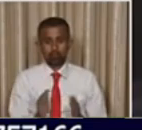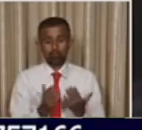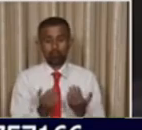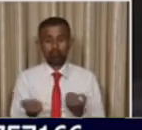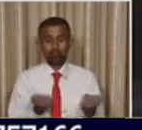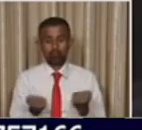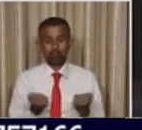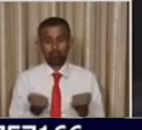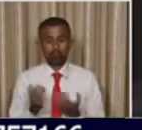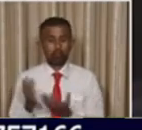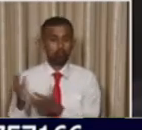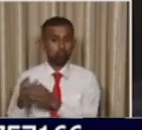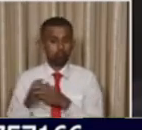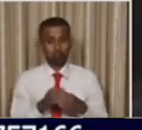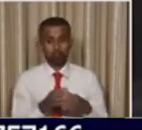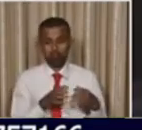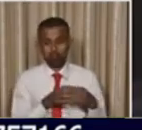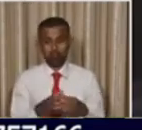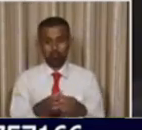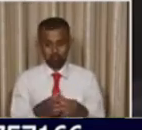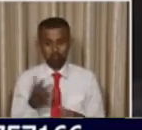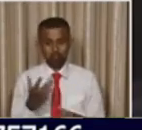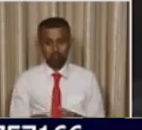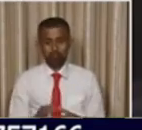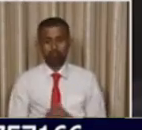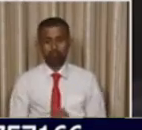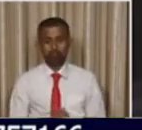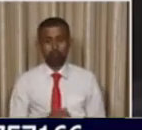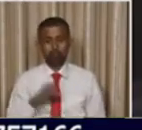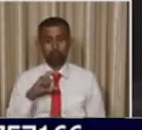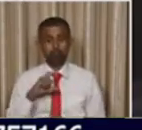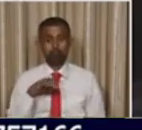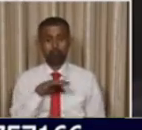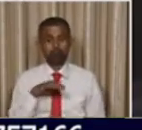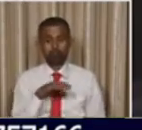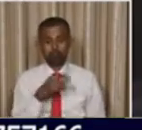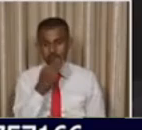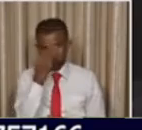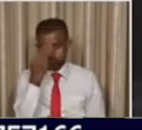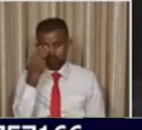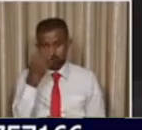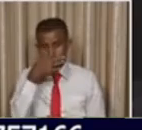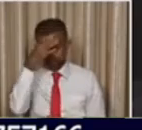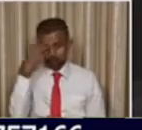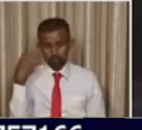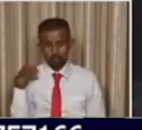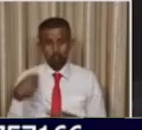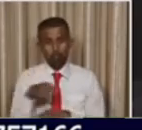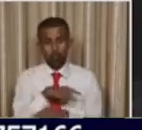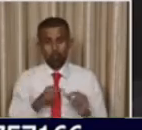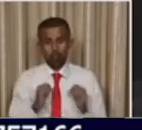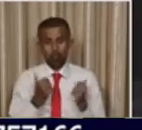நடைபெற்றது. குறிப்பாக கொழும்பு போன்ற இடங்களிலே தமிழர்கள், சிங்களவர்கள், முஸ்லீம்கள் மாறி மாறி வாழ்ந்து கொண்டிருந்த வீட்டு தொகுதிகளிலே தமிழர்கள்